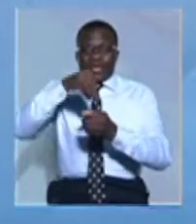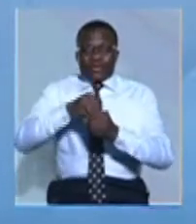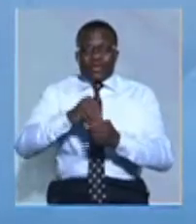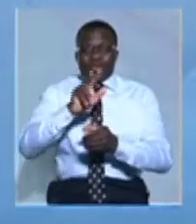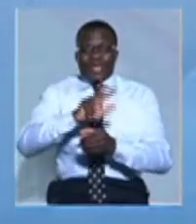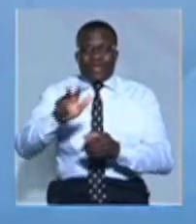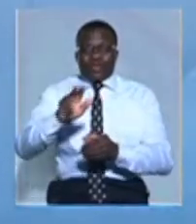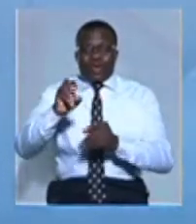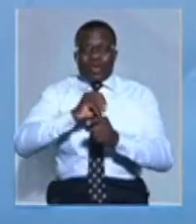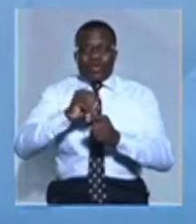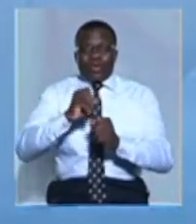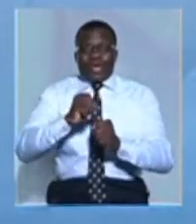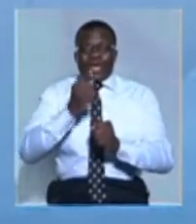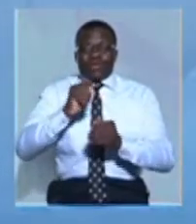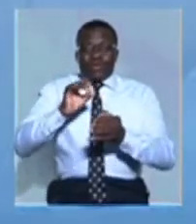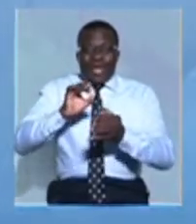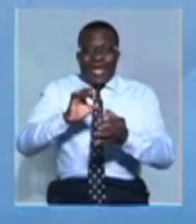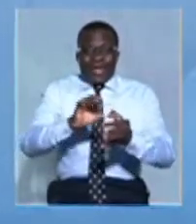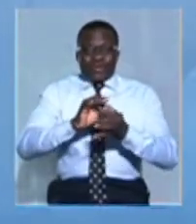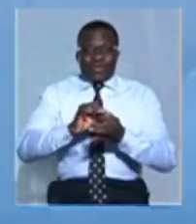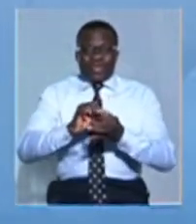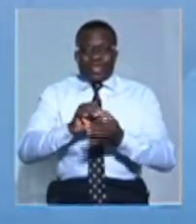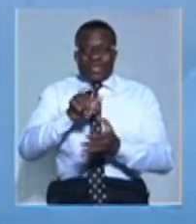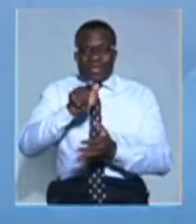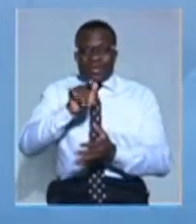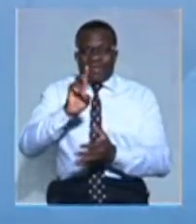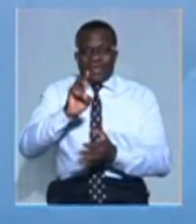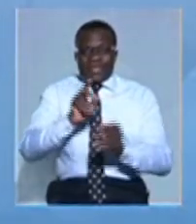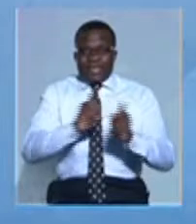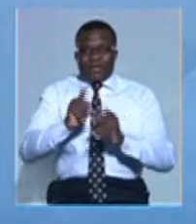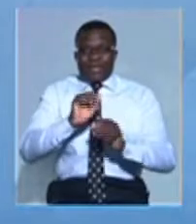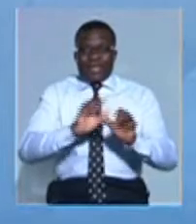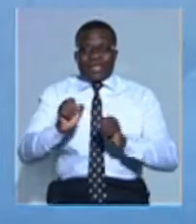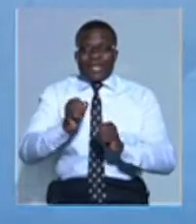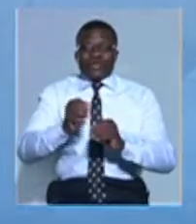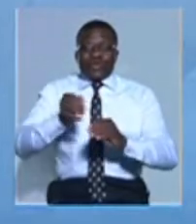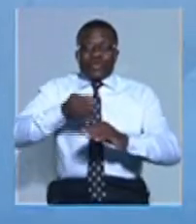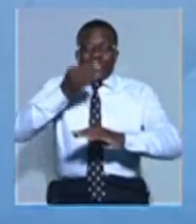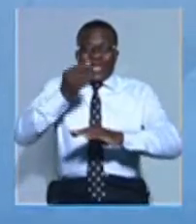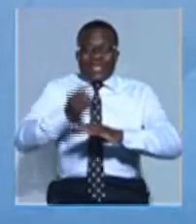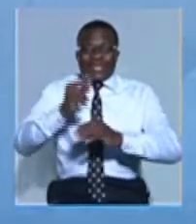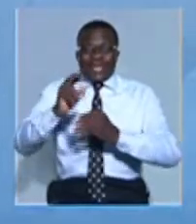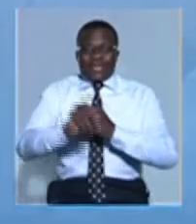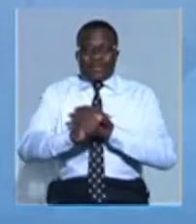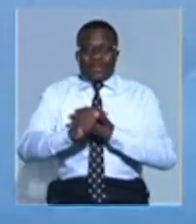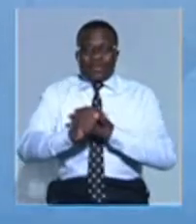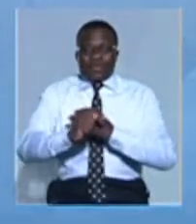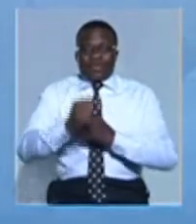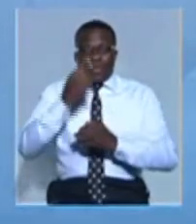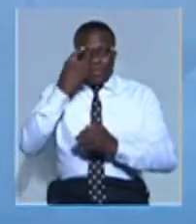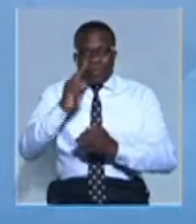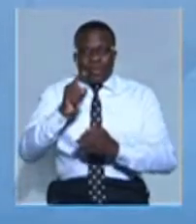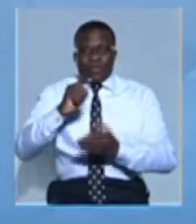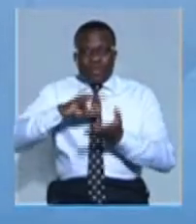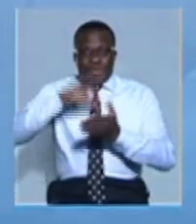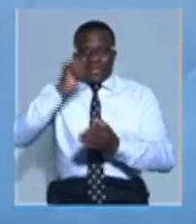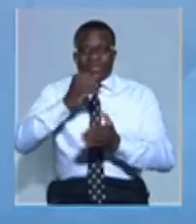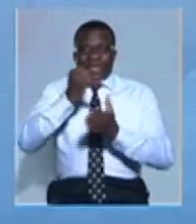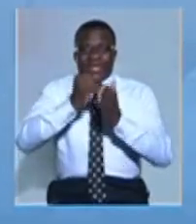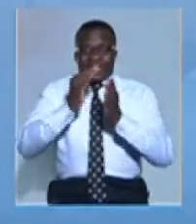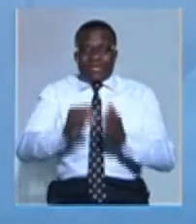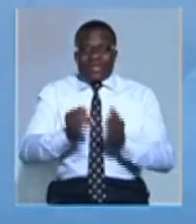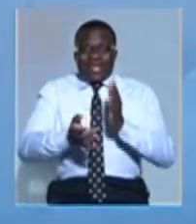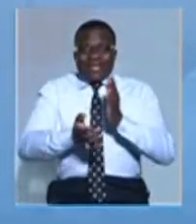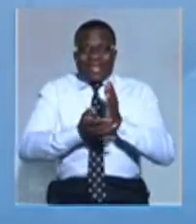33 ouvrages auxquels sont associés 27 plans d'action de réinstallation. S'agissant des études architecturales